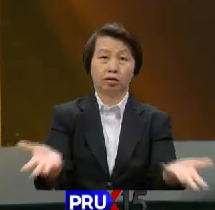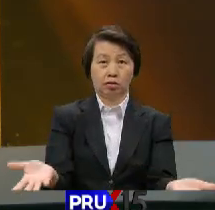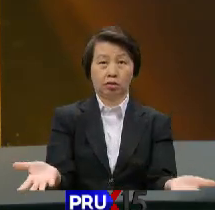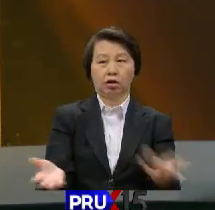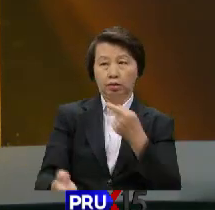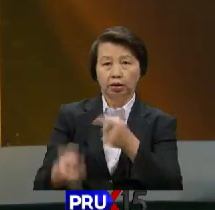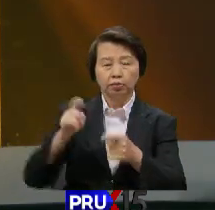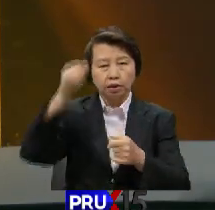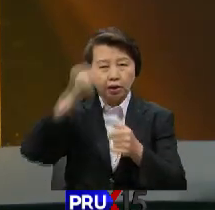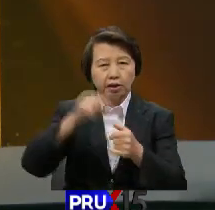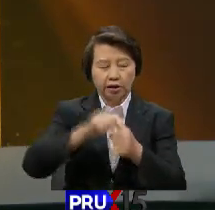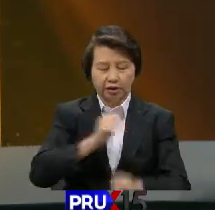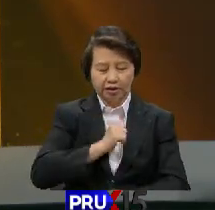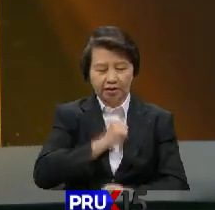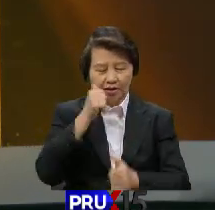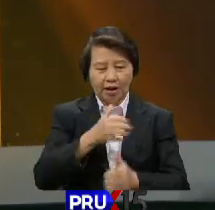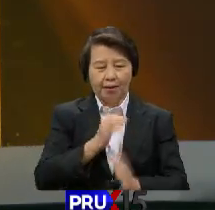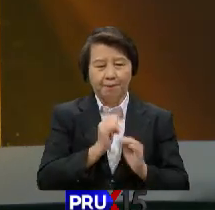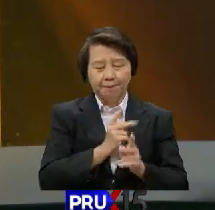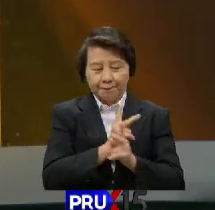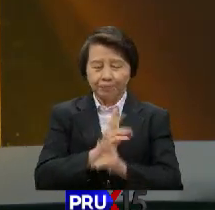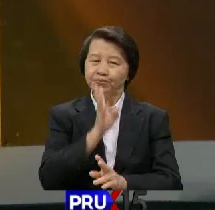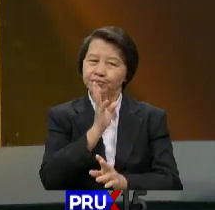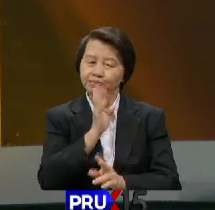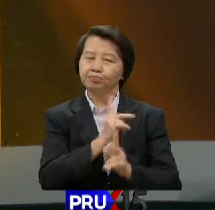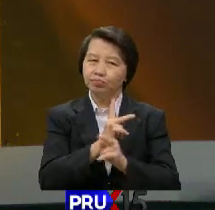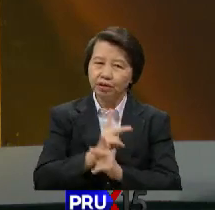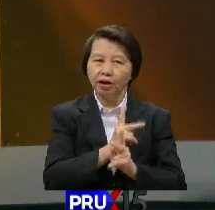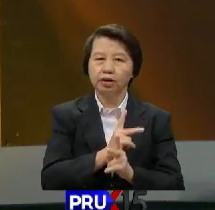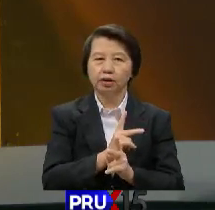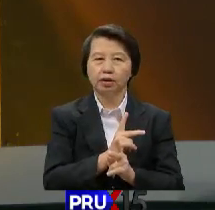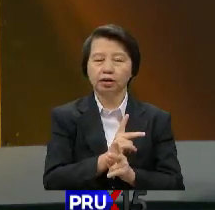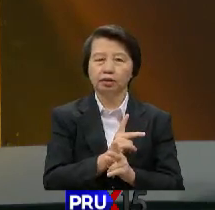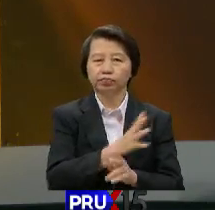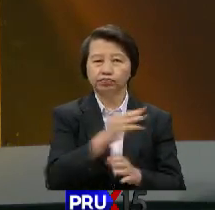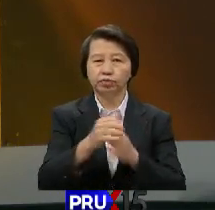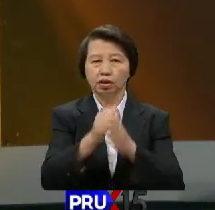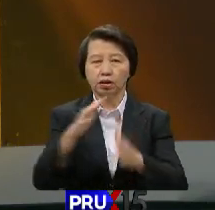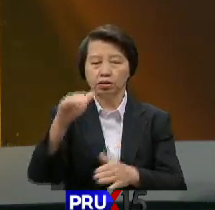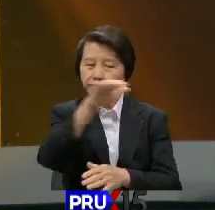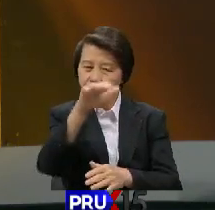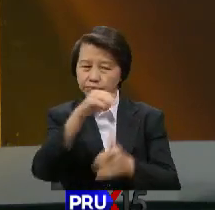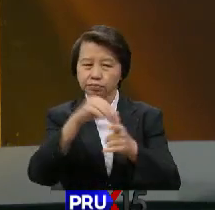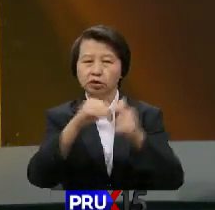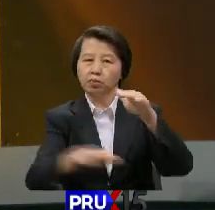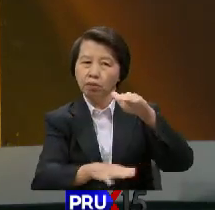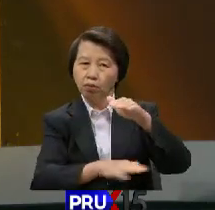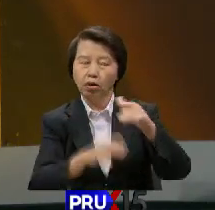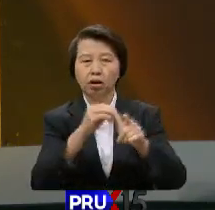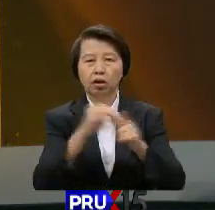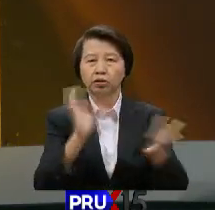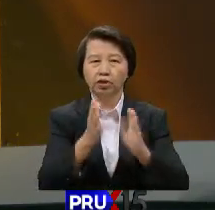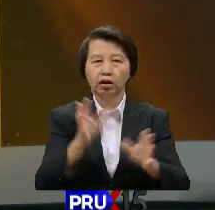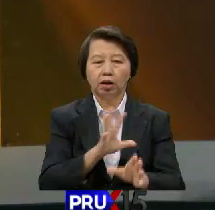makeup belum mengingatkan diri mereka sendiri malah kepimpinan diangkat umbi supaya